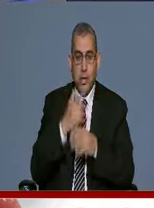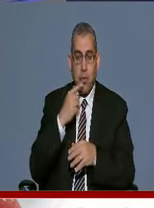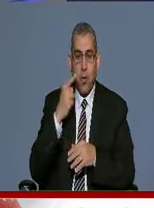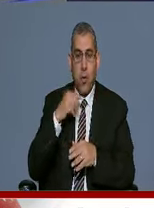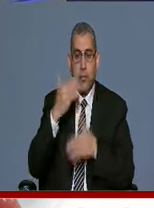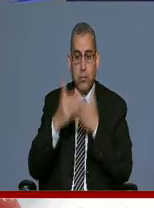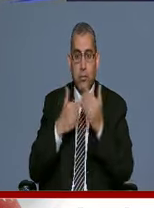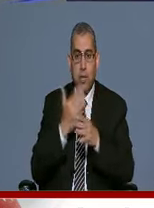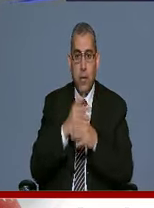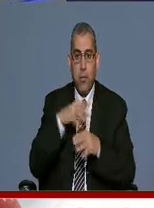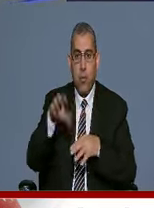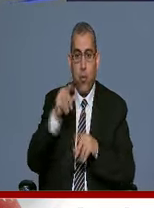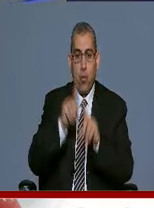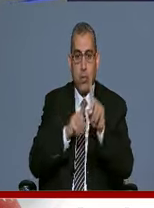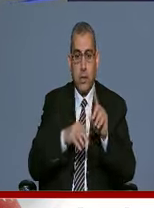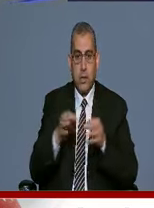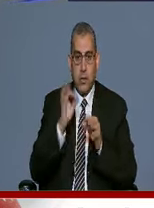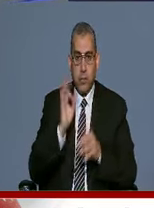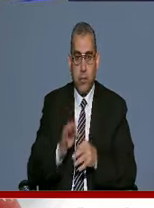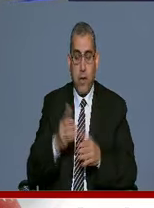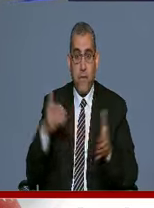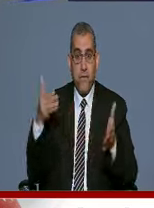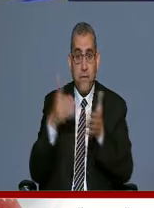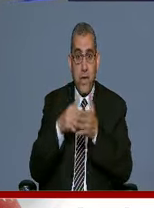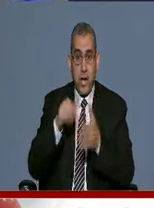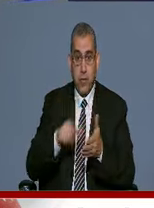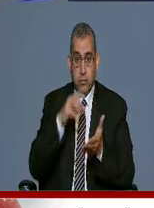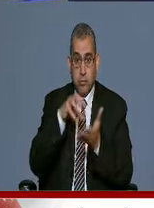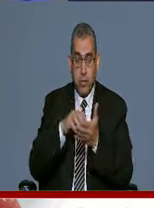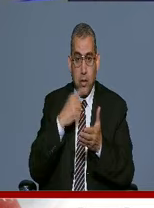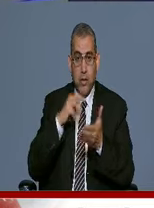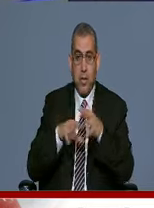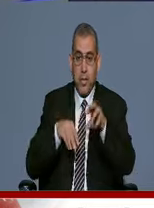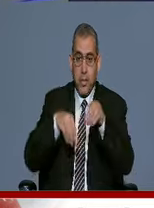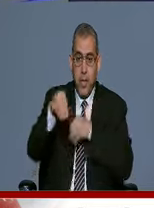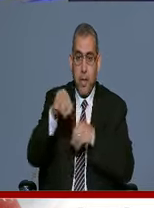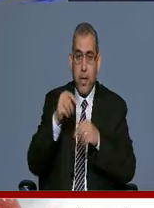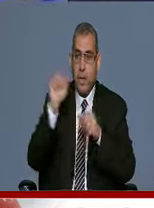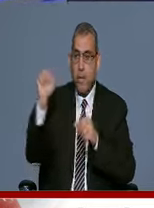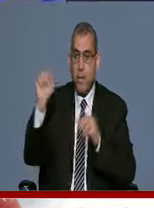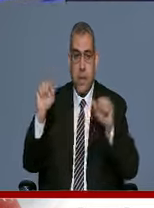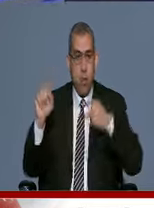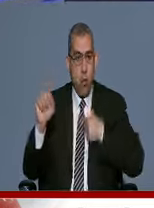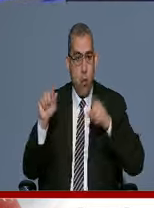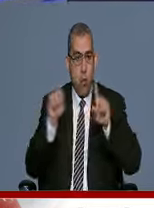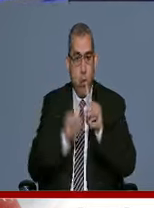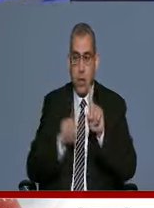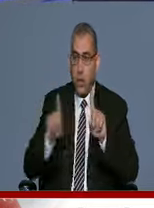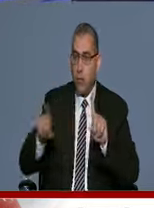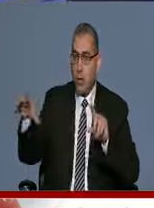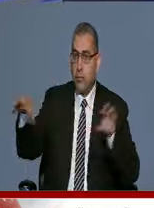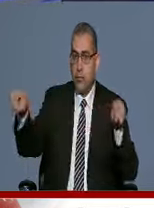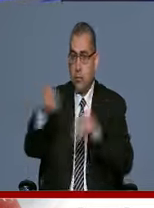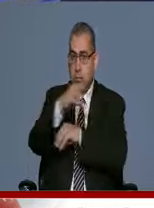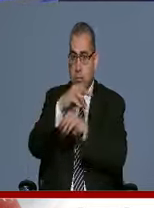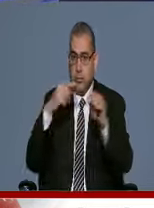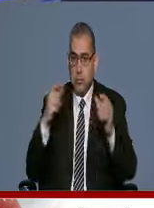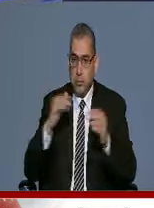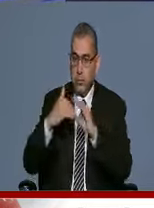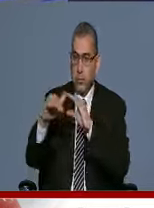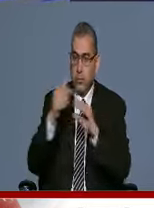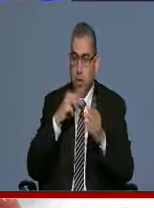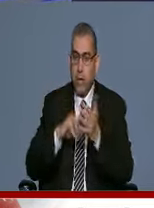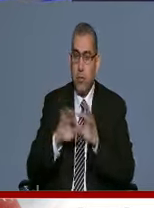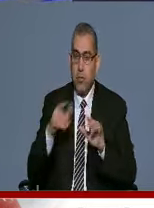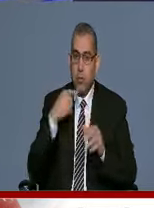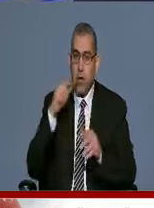احتياطية لكل وزارة على حد. أخيرا فندم عشان يتم تبادل ومشاركة البيانات الضخمة بين الوزارات والجهات الحكومية كان لابد من وضع إطار